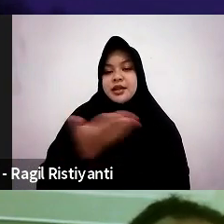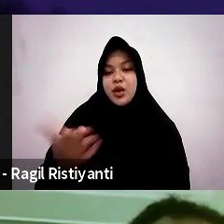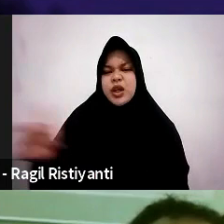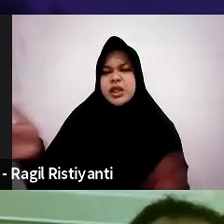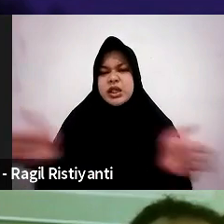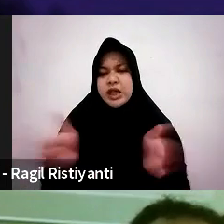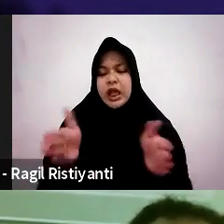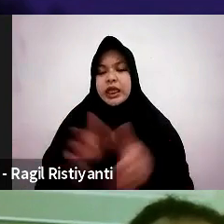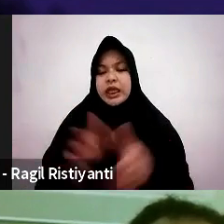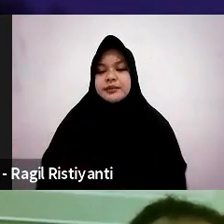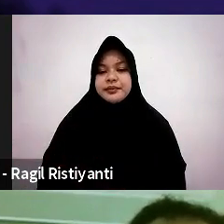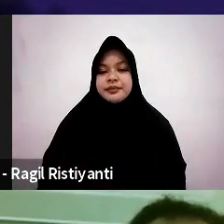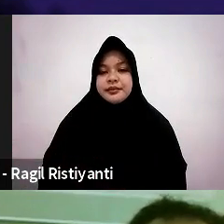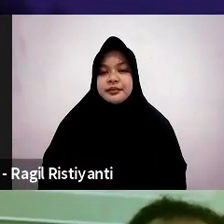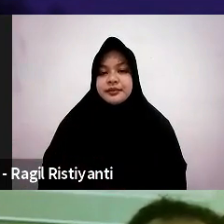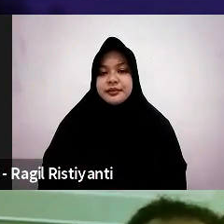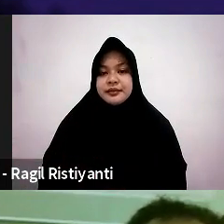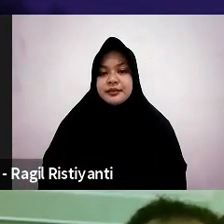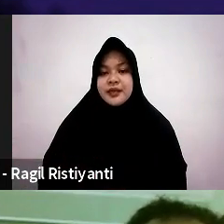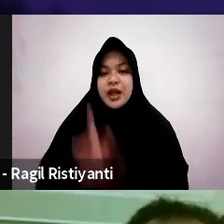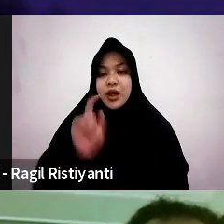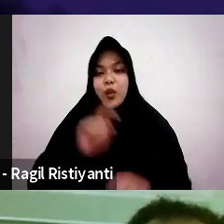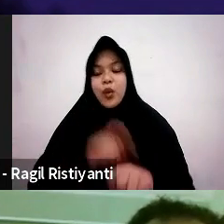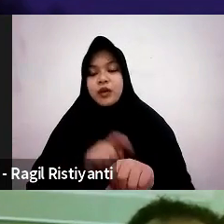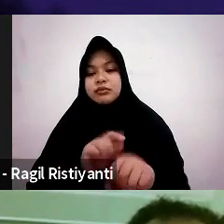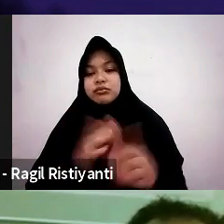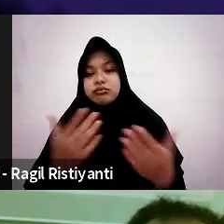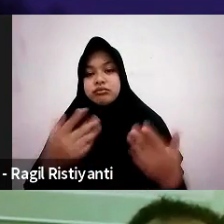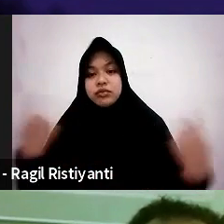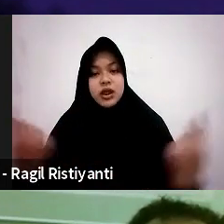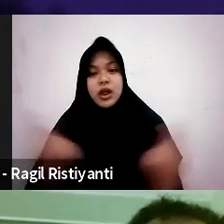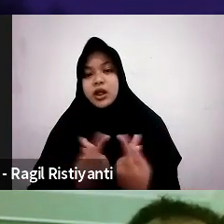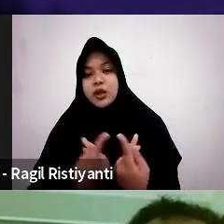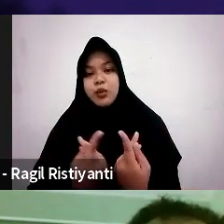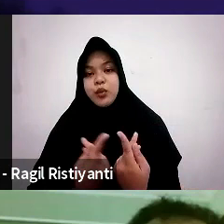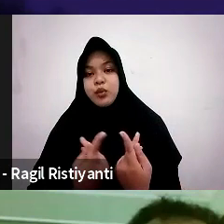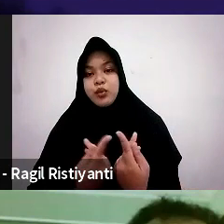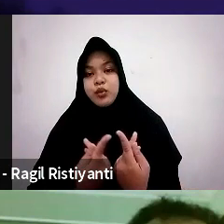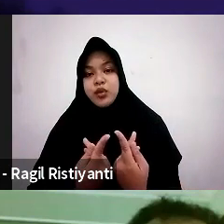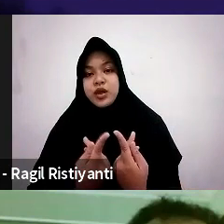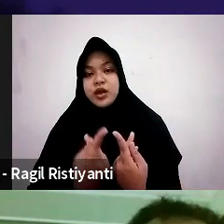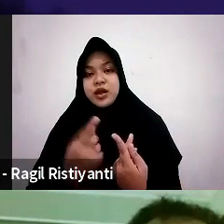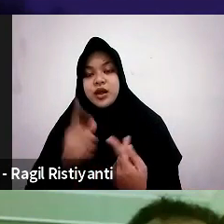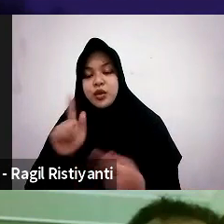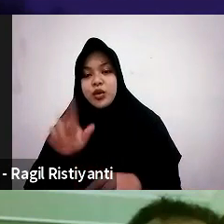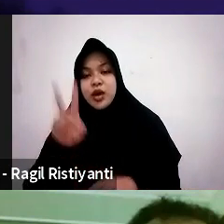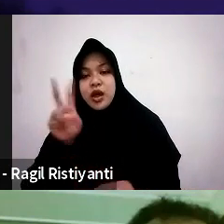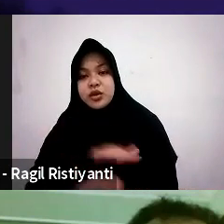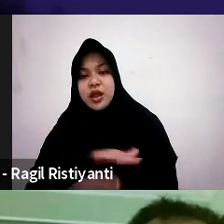singkat dan padat karena sepertinya kita di alarm untuk selesai